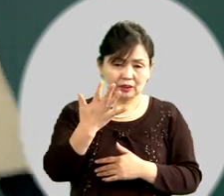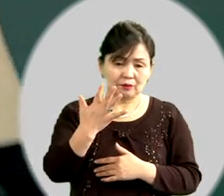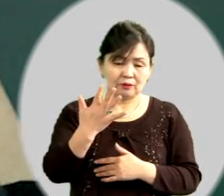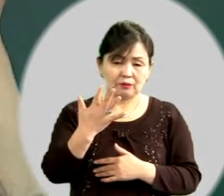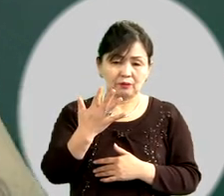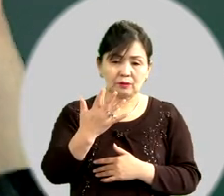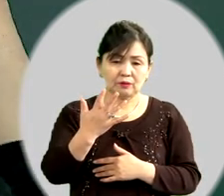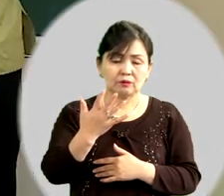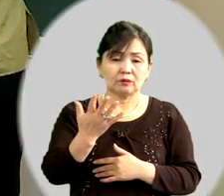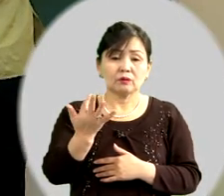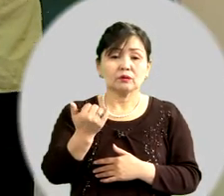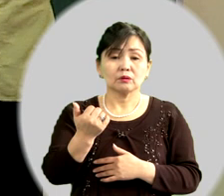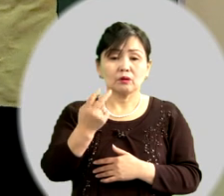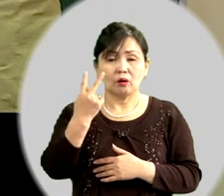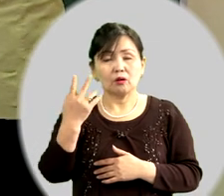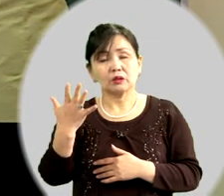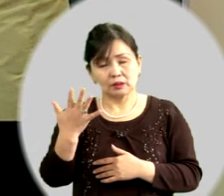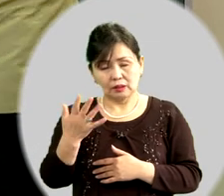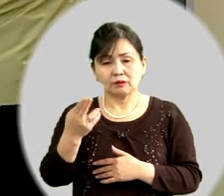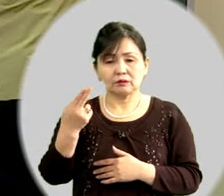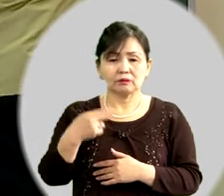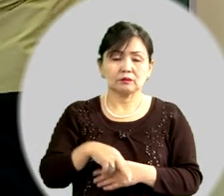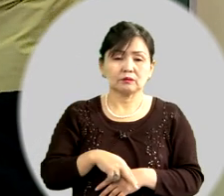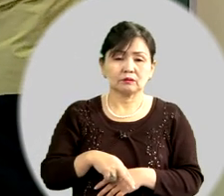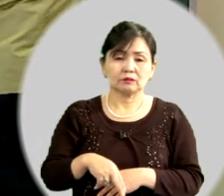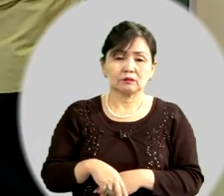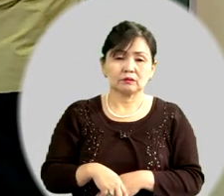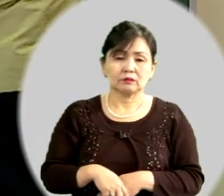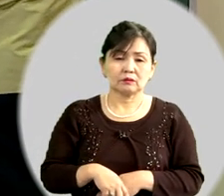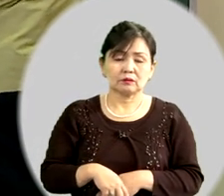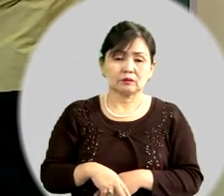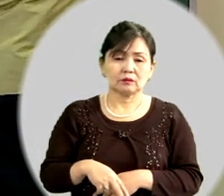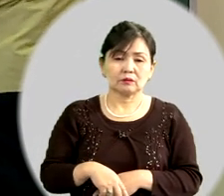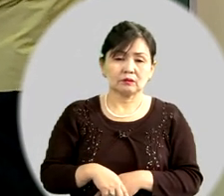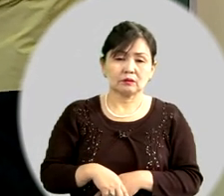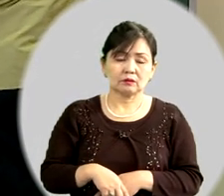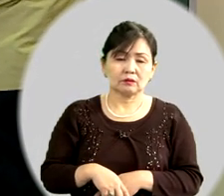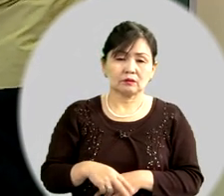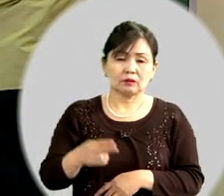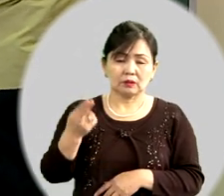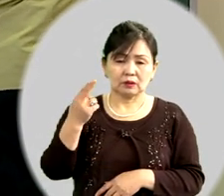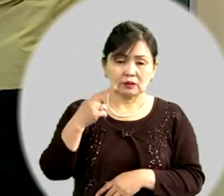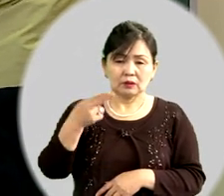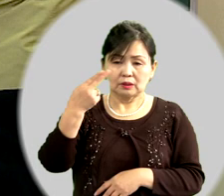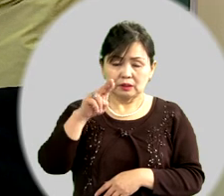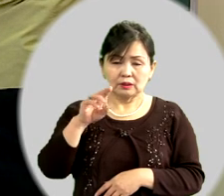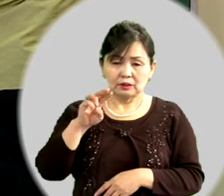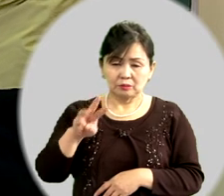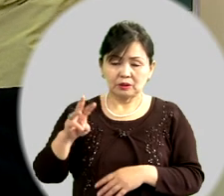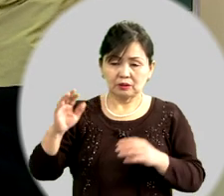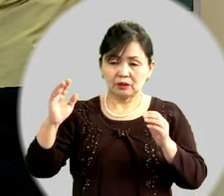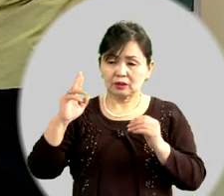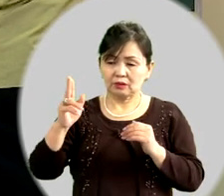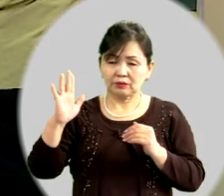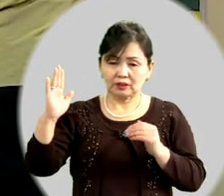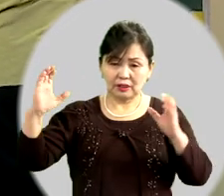5, 5-ийн 25. За, нэргүй үржүүлсэн учраас талбай хэмжих нэгж учраас хаалтан дотор дециметр